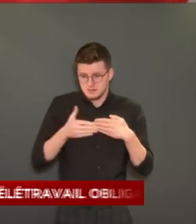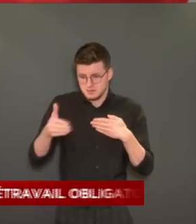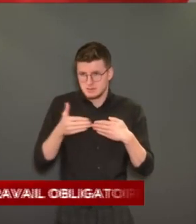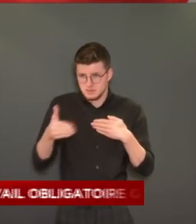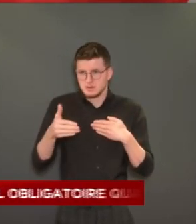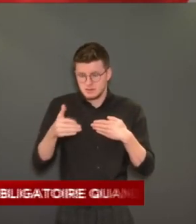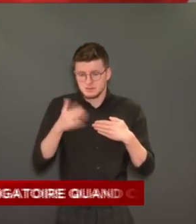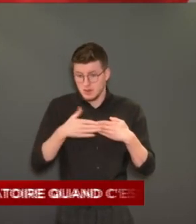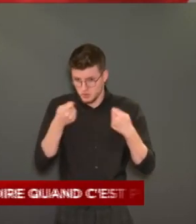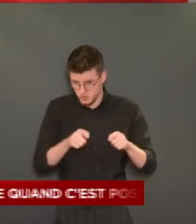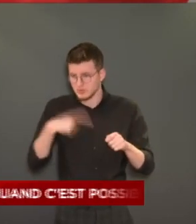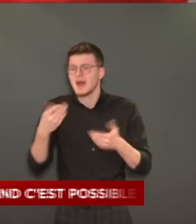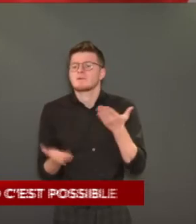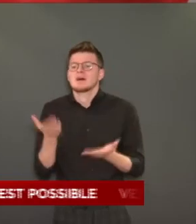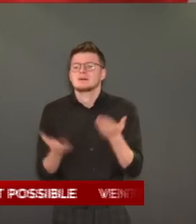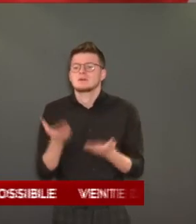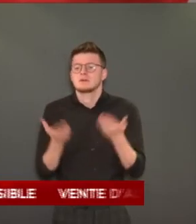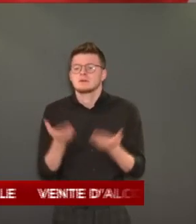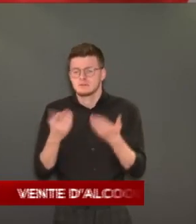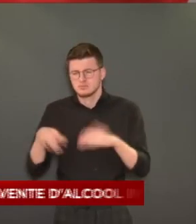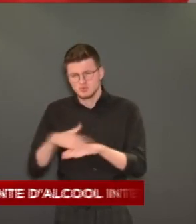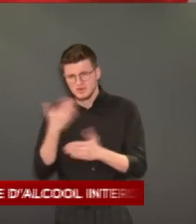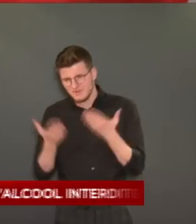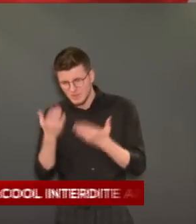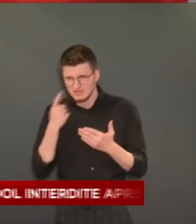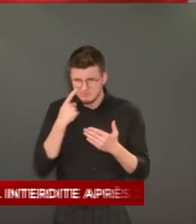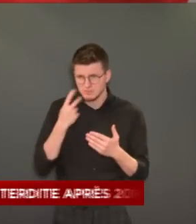jours. Une évaluation dans 15 jours.